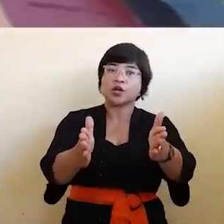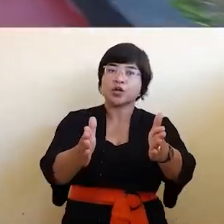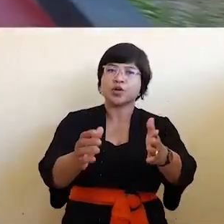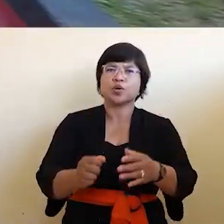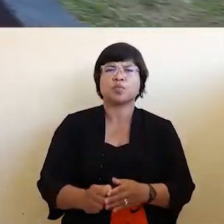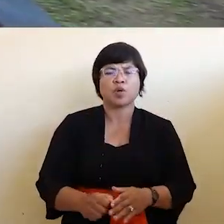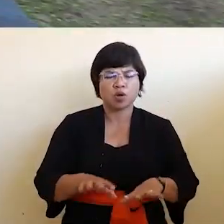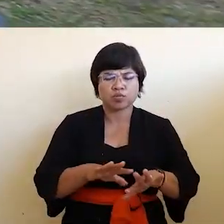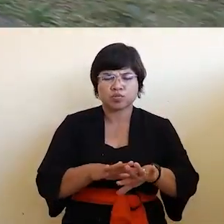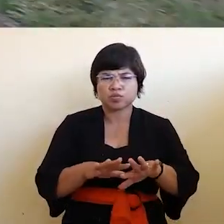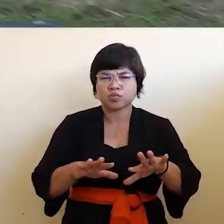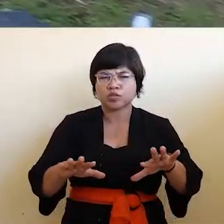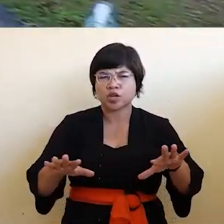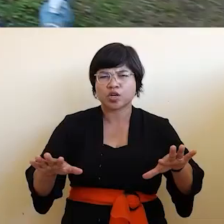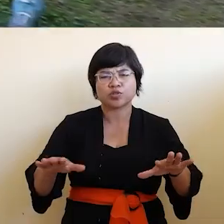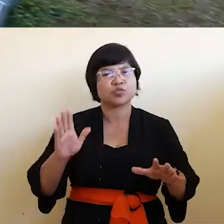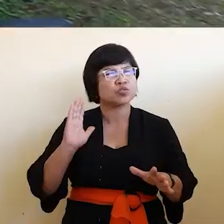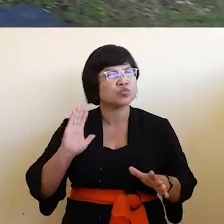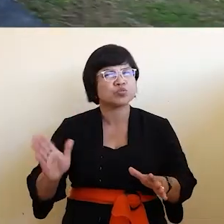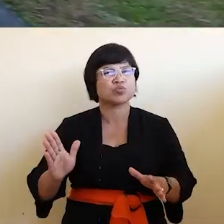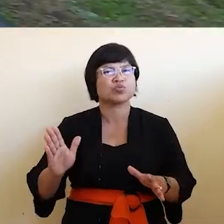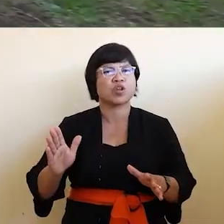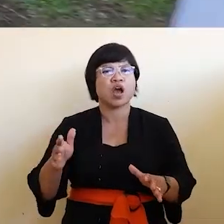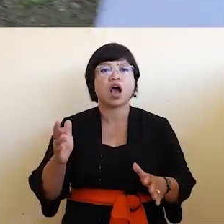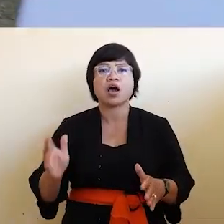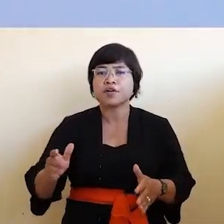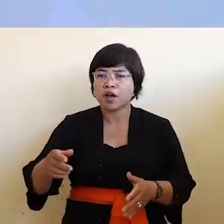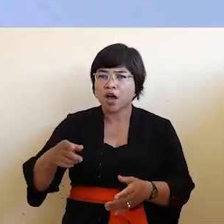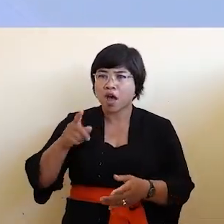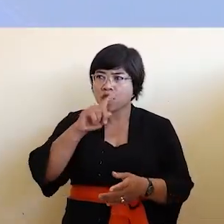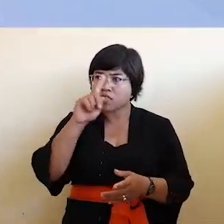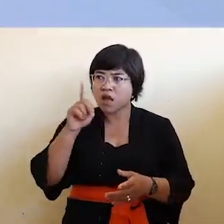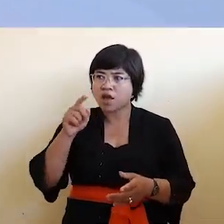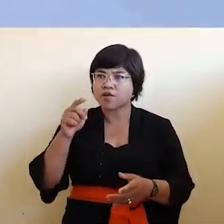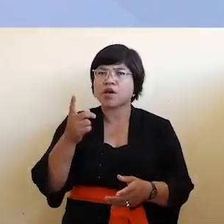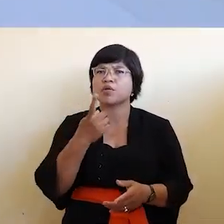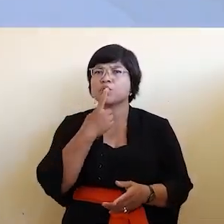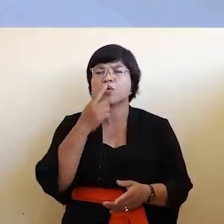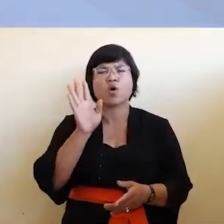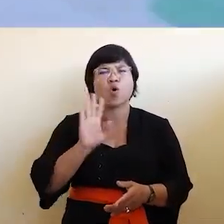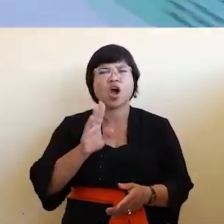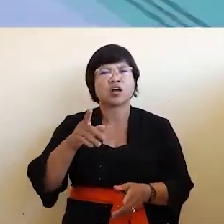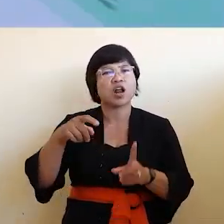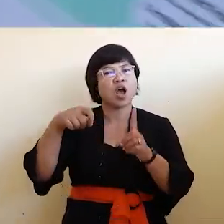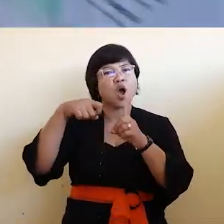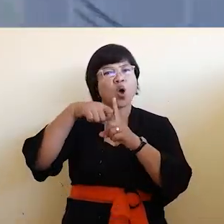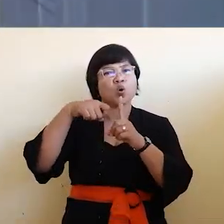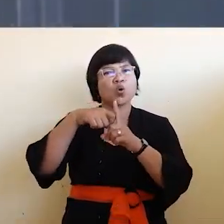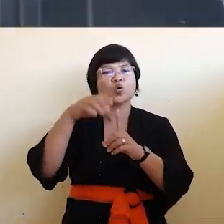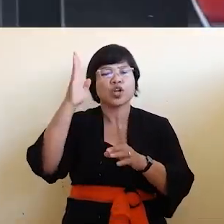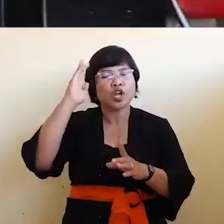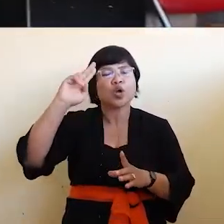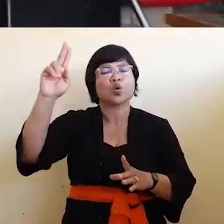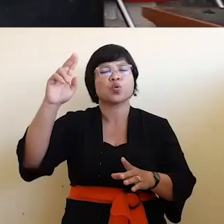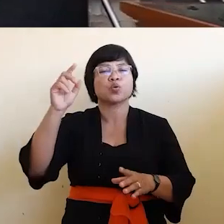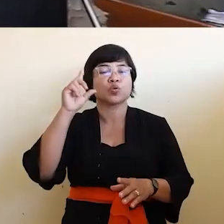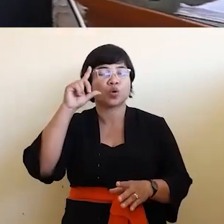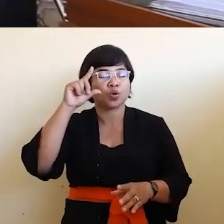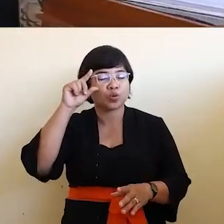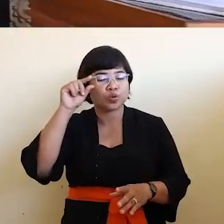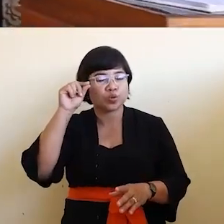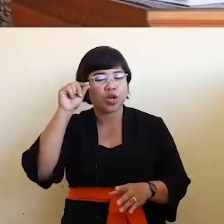Guiding block bertekstur yang dilengkapi dengan penanda khusus berwarna kuning bagi pengguna